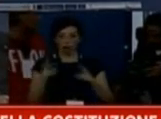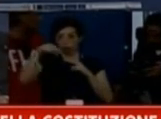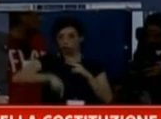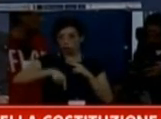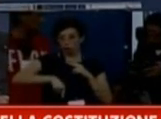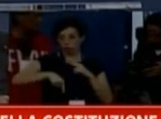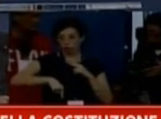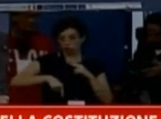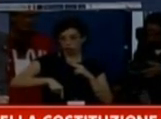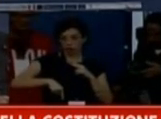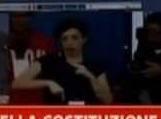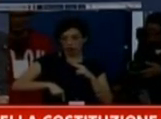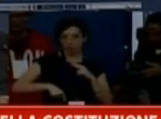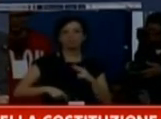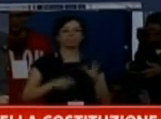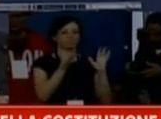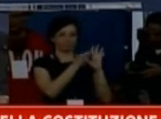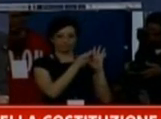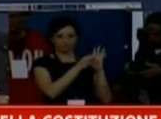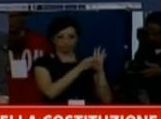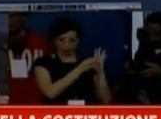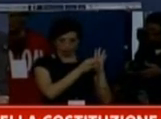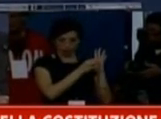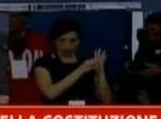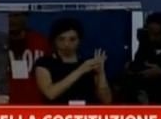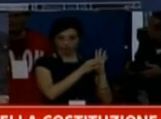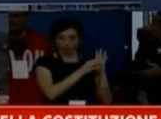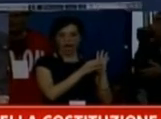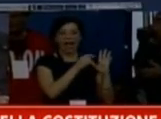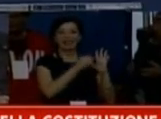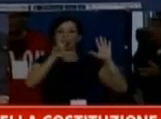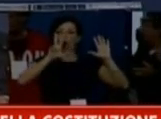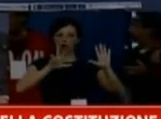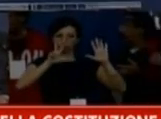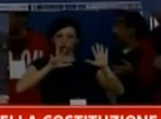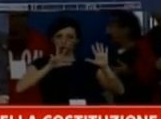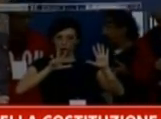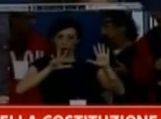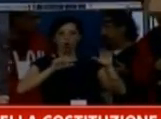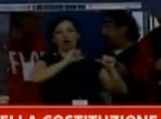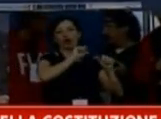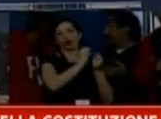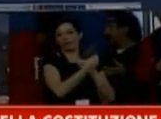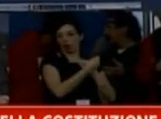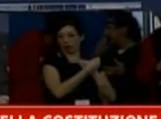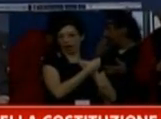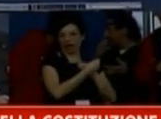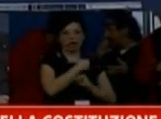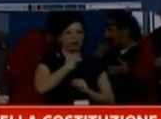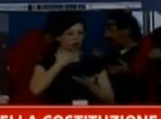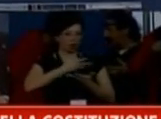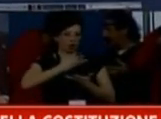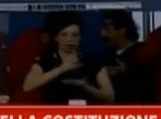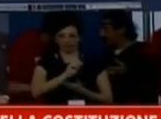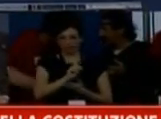riforma dell'articolo 138 della Costituzione. Non ne parlo io, ne parleranno altri. Però,